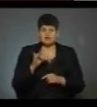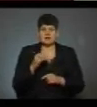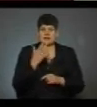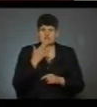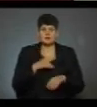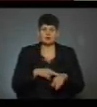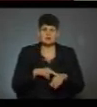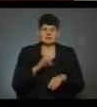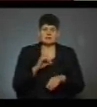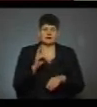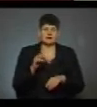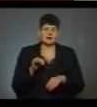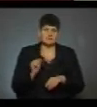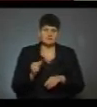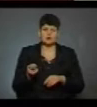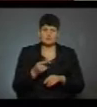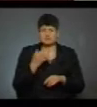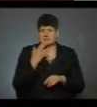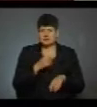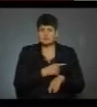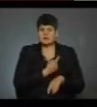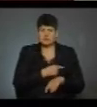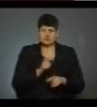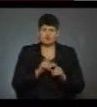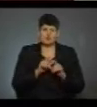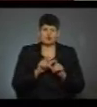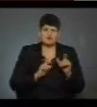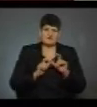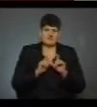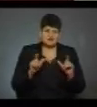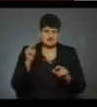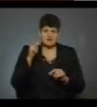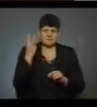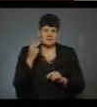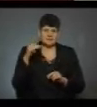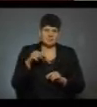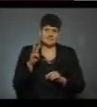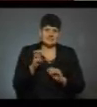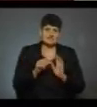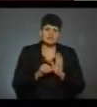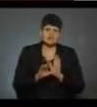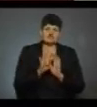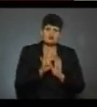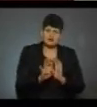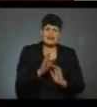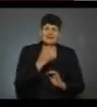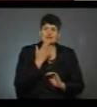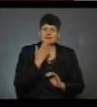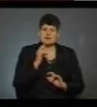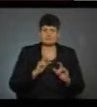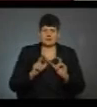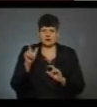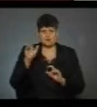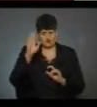області Сергій Крета. У Тернопільському національному медичному університеті навчається 2364 іноземних студенти з